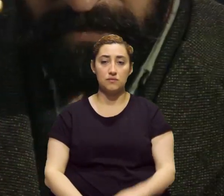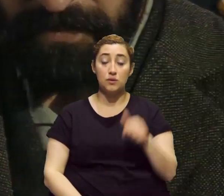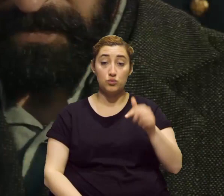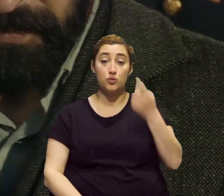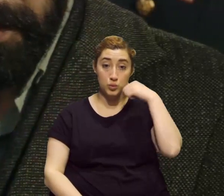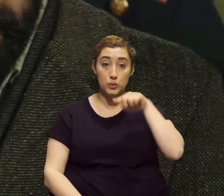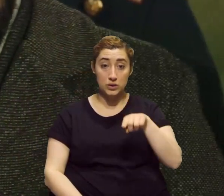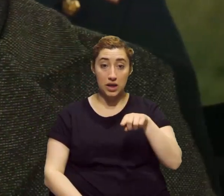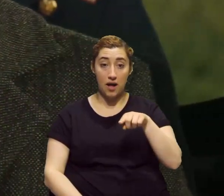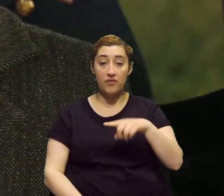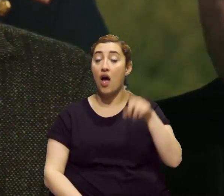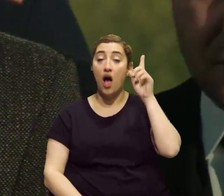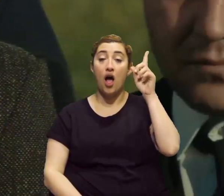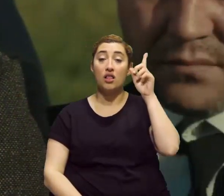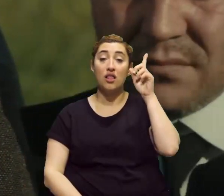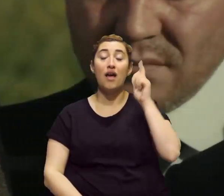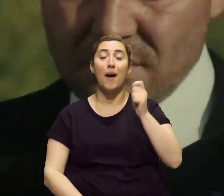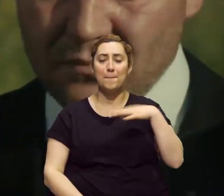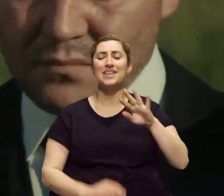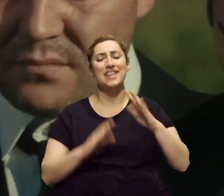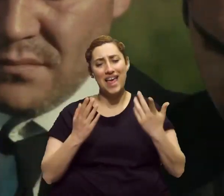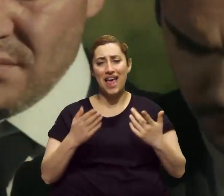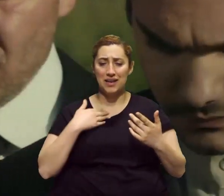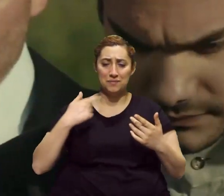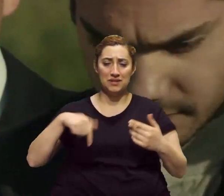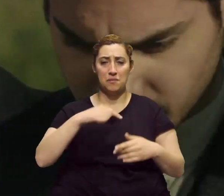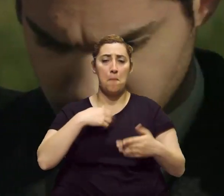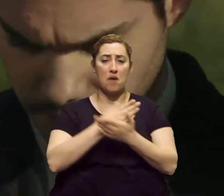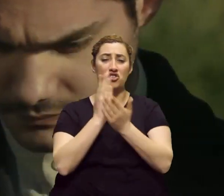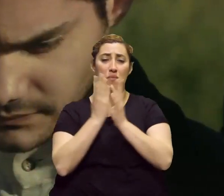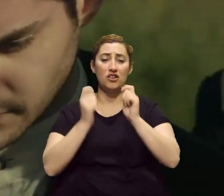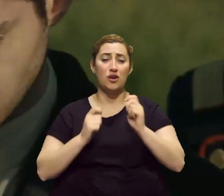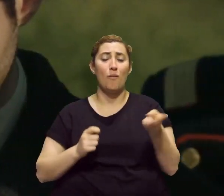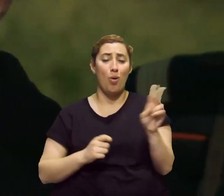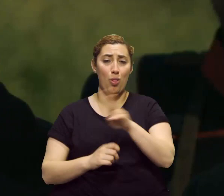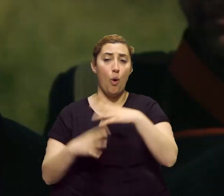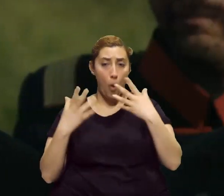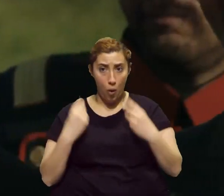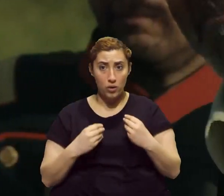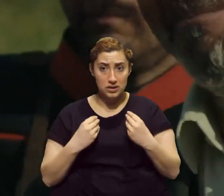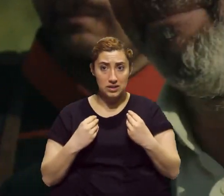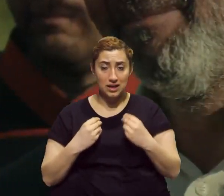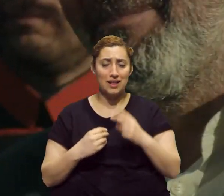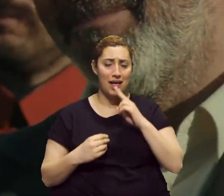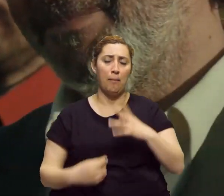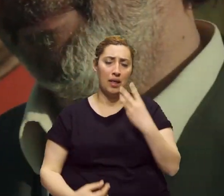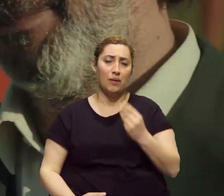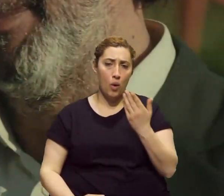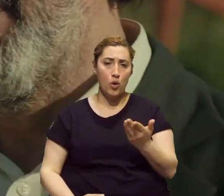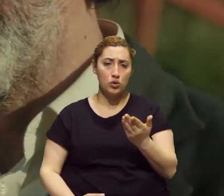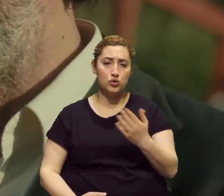Bu sebeple Allah etmesin, eğer bizi parça parça edip öldürseler, emin